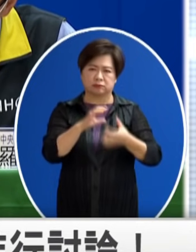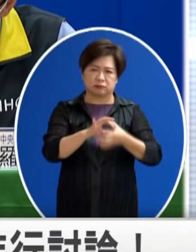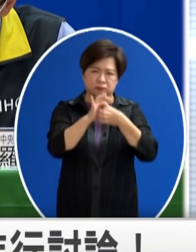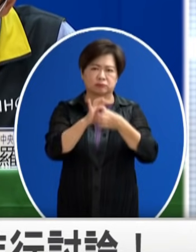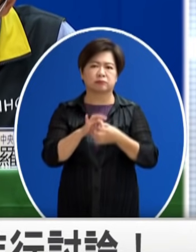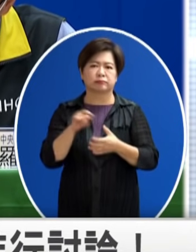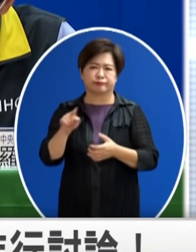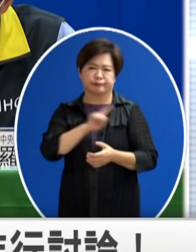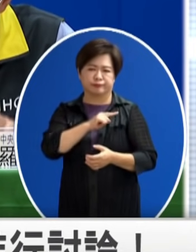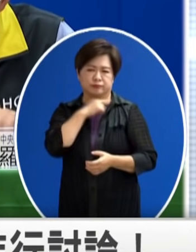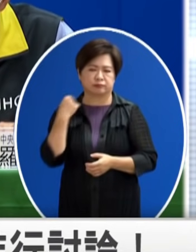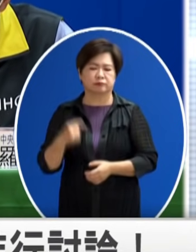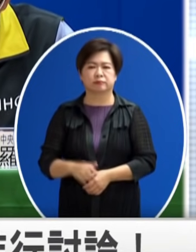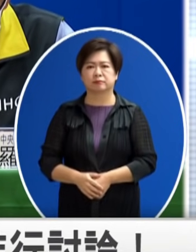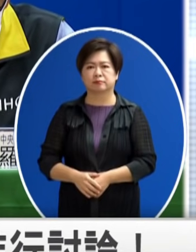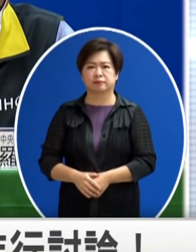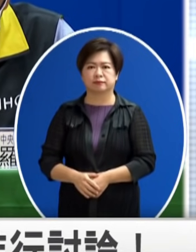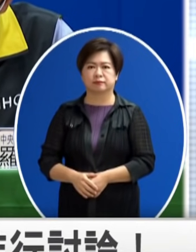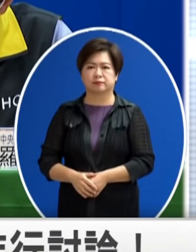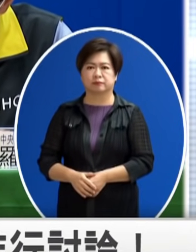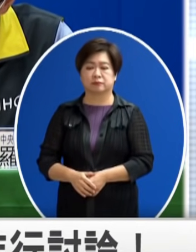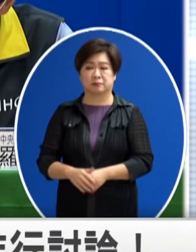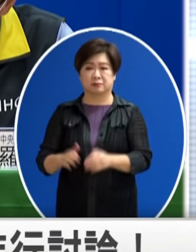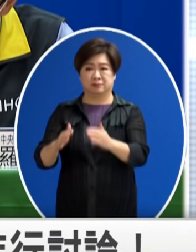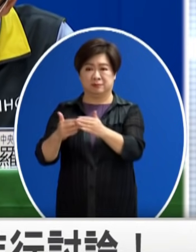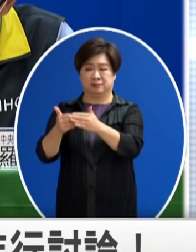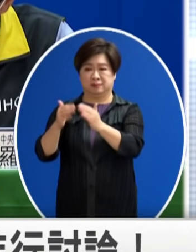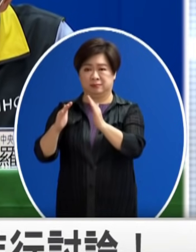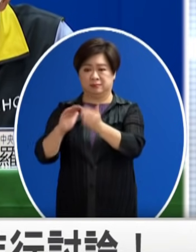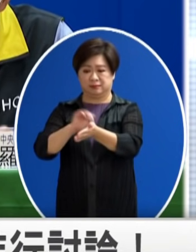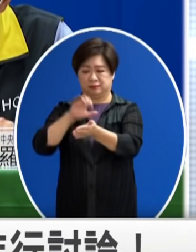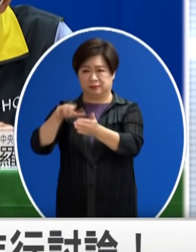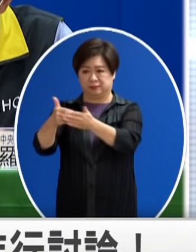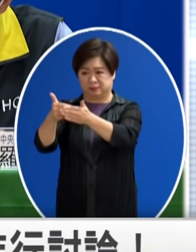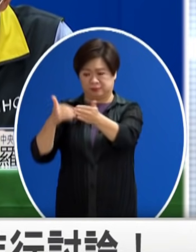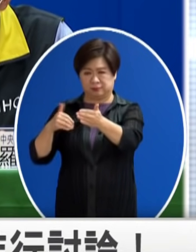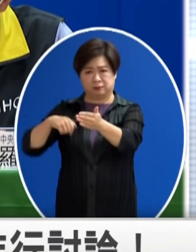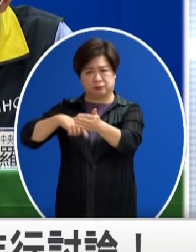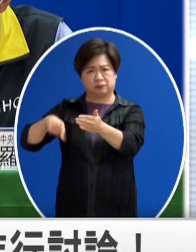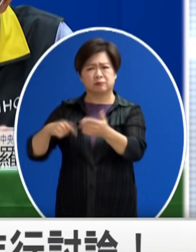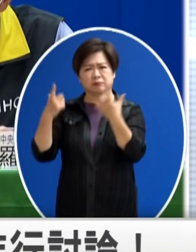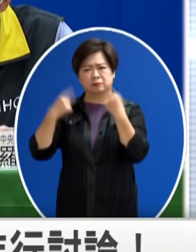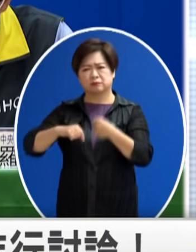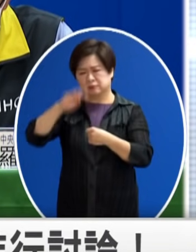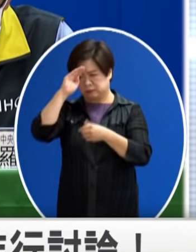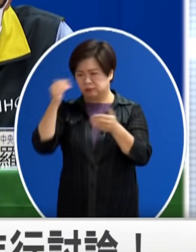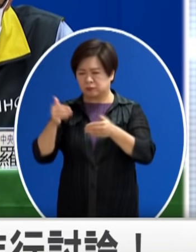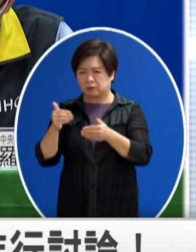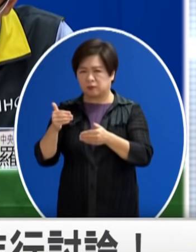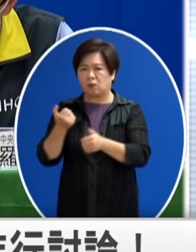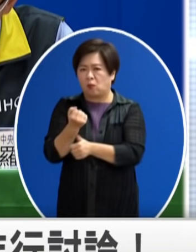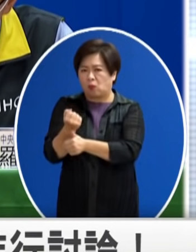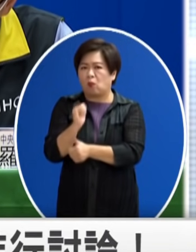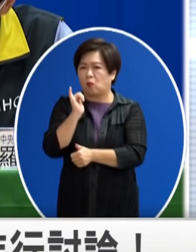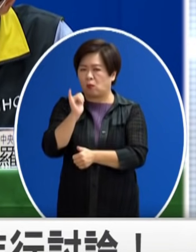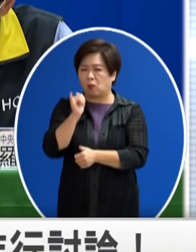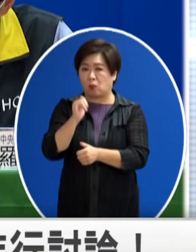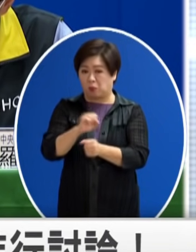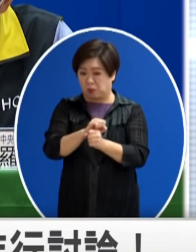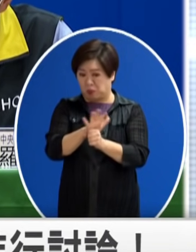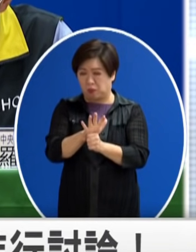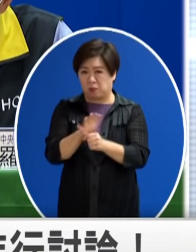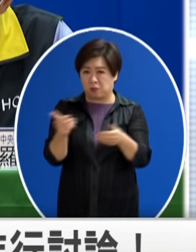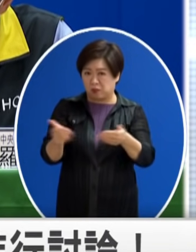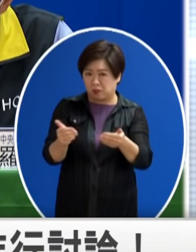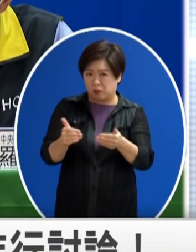亡。那他其实隔离的当中，这个病况是算蛮稳定的，就是说本身 COVID-19 的部